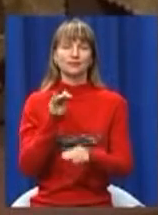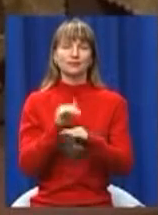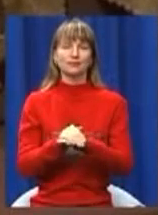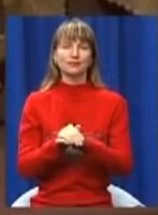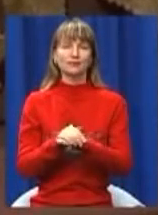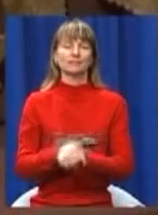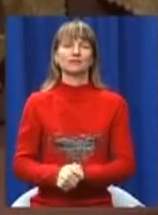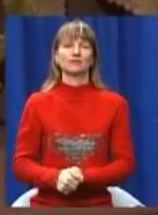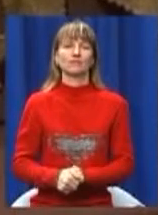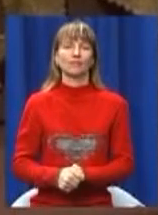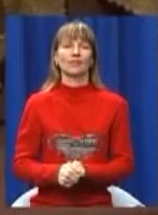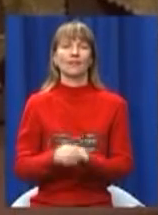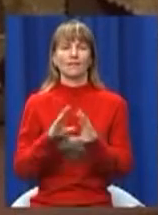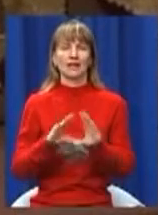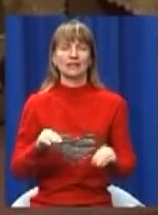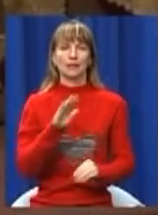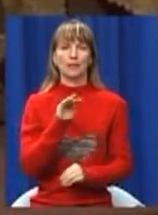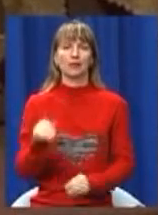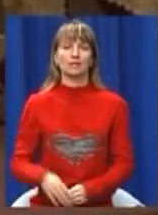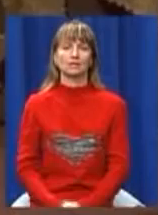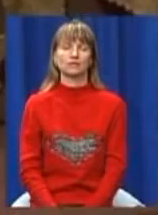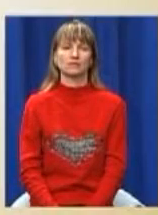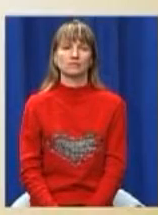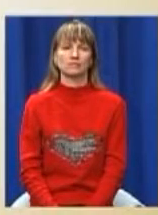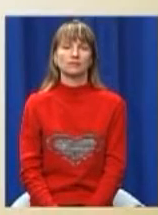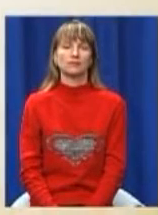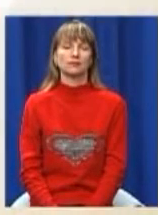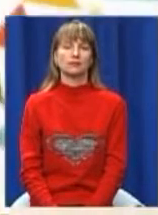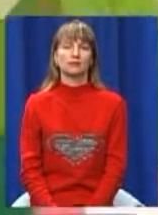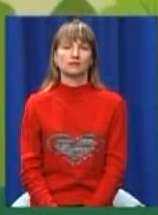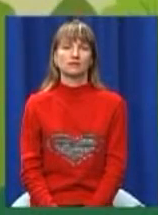факт. Ну от і все. Бувайте.